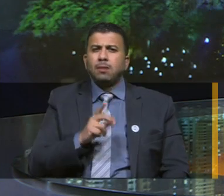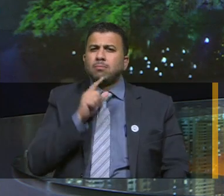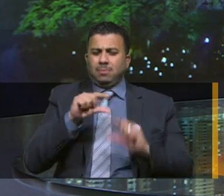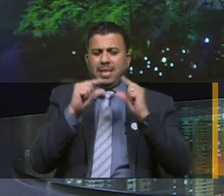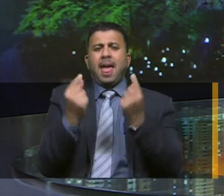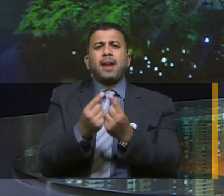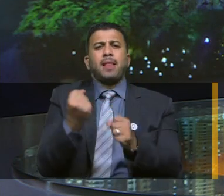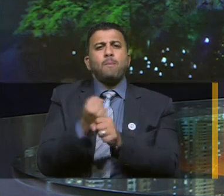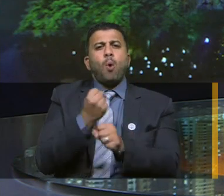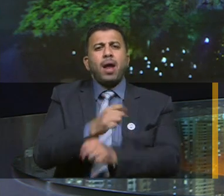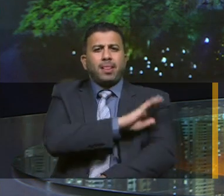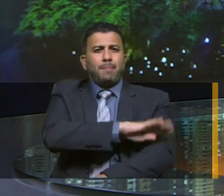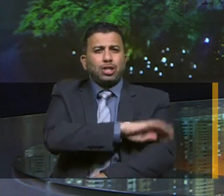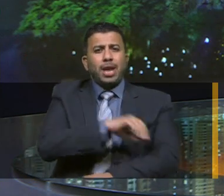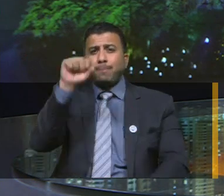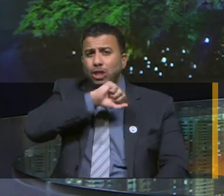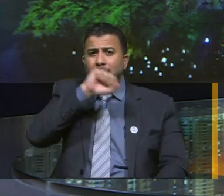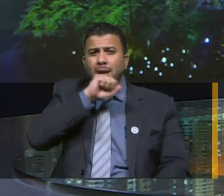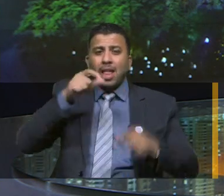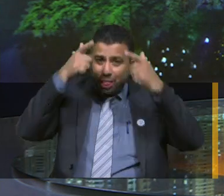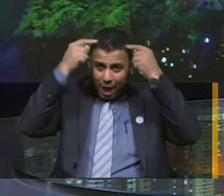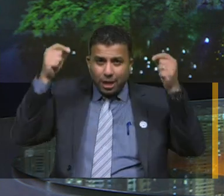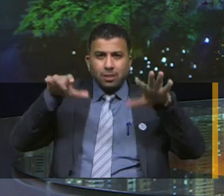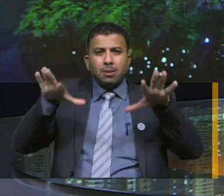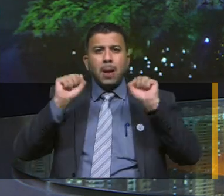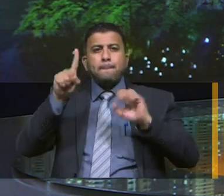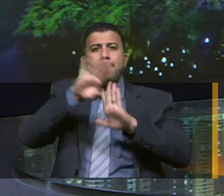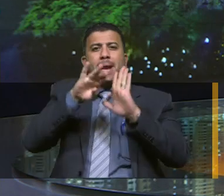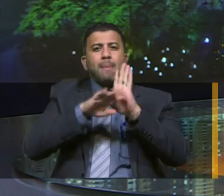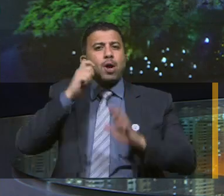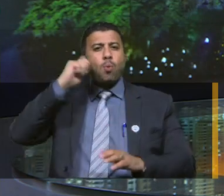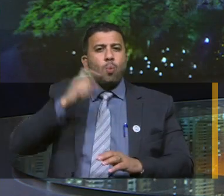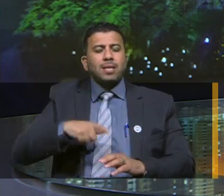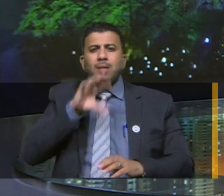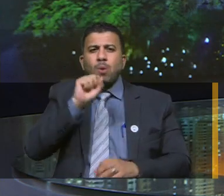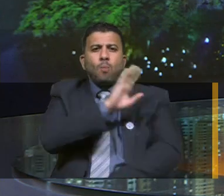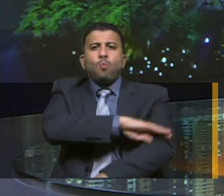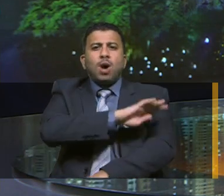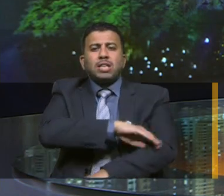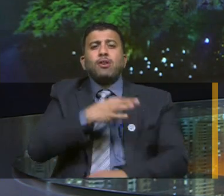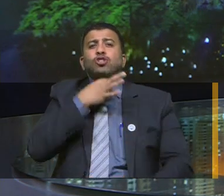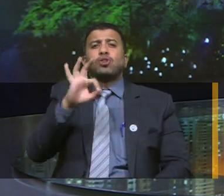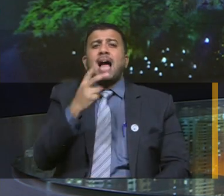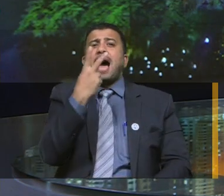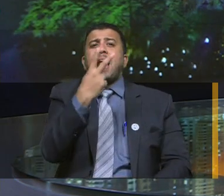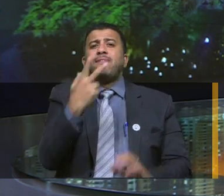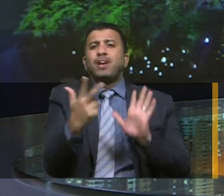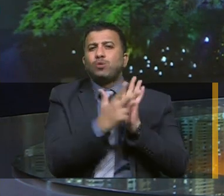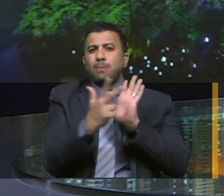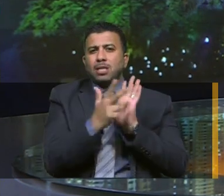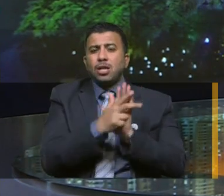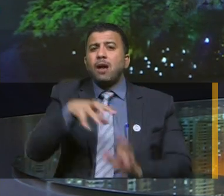قامت دائرة الموارد البشرية بالشارقة بتخريج منتسبي البرنامج الوطني لتأهيل الموظفين الجدد